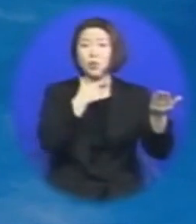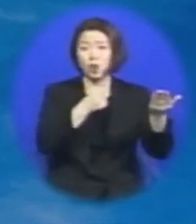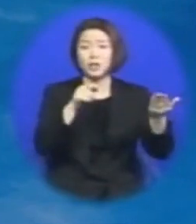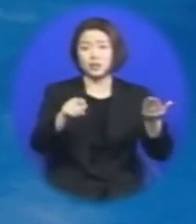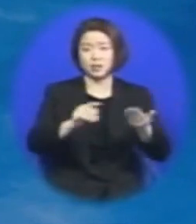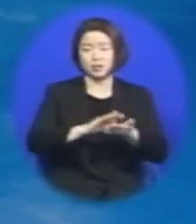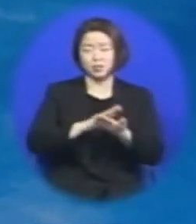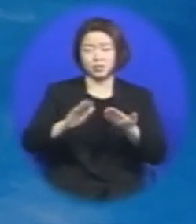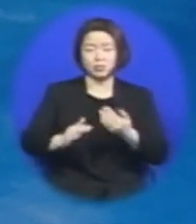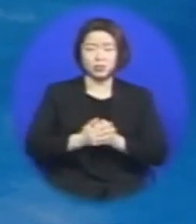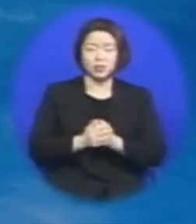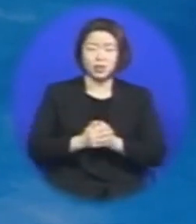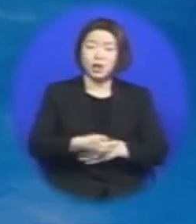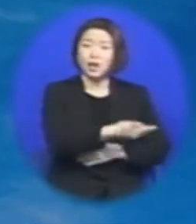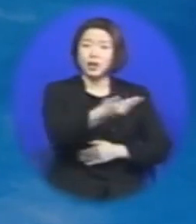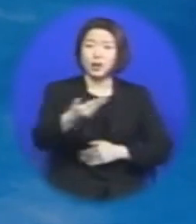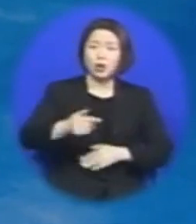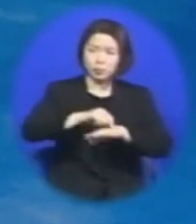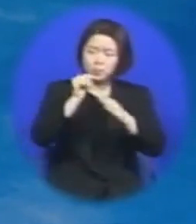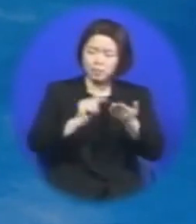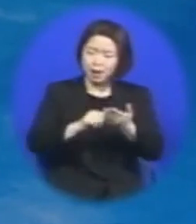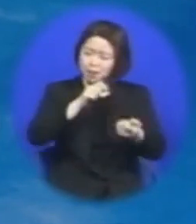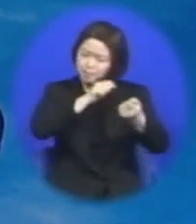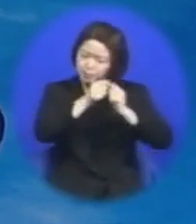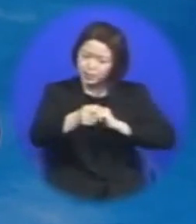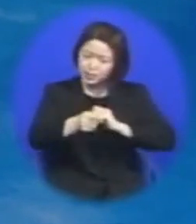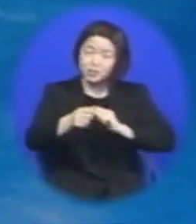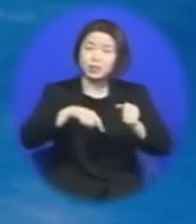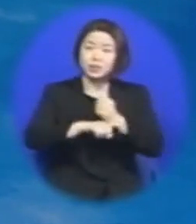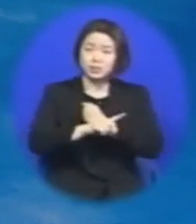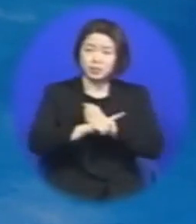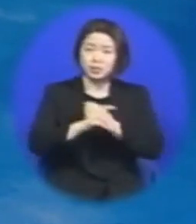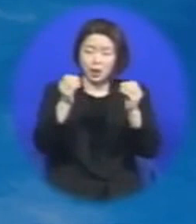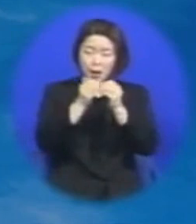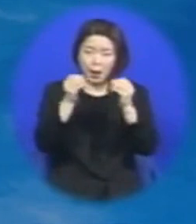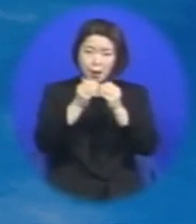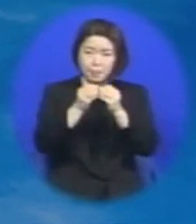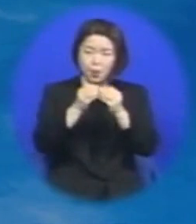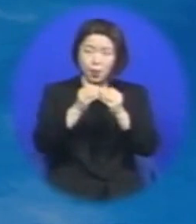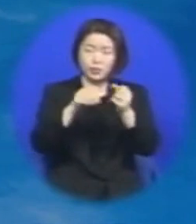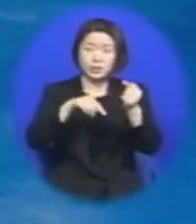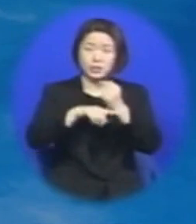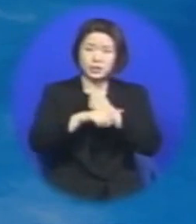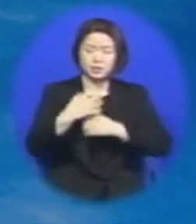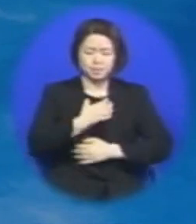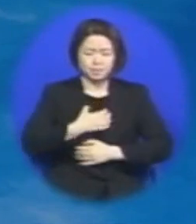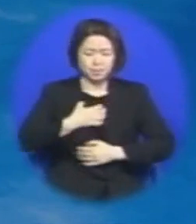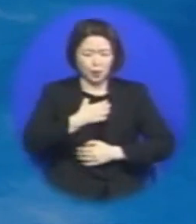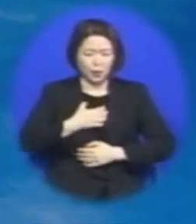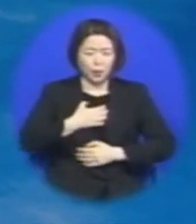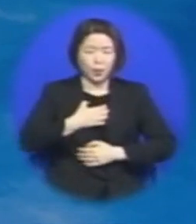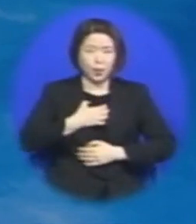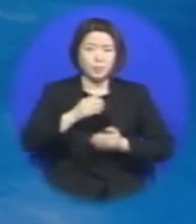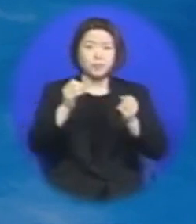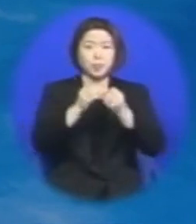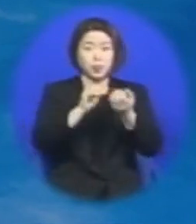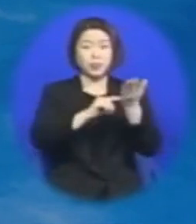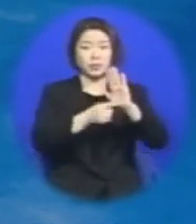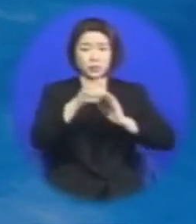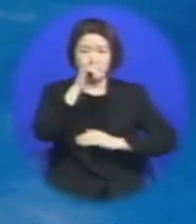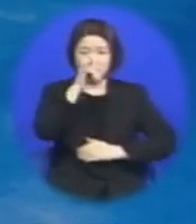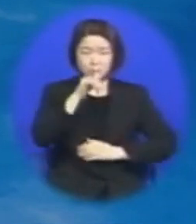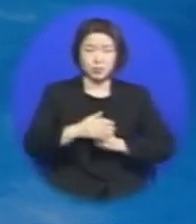것입니다 여러분 마음을 찢는다는 것은 표현이 괴로움을 표현하는 것이기도 합니다